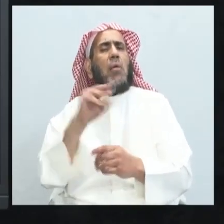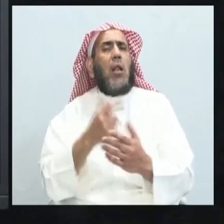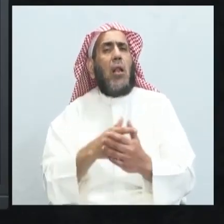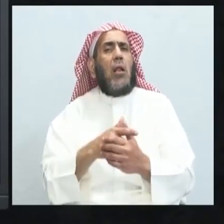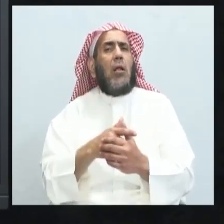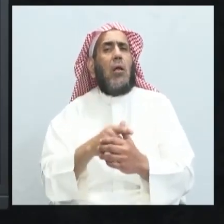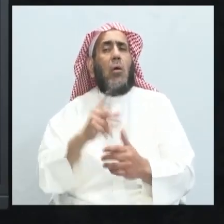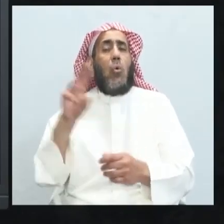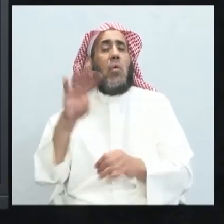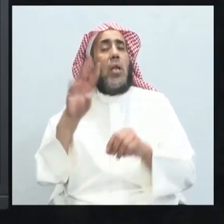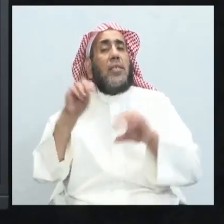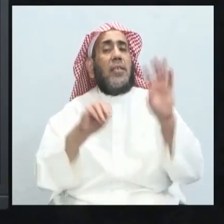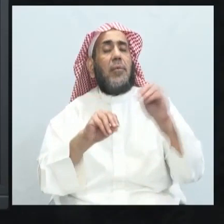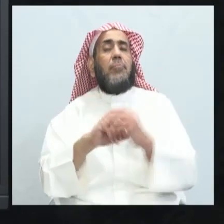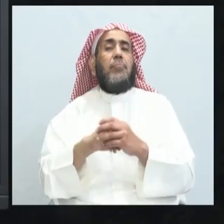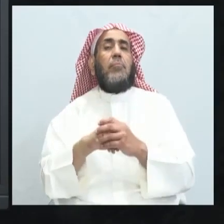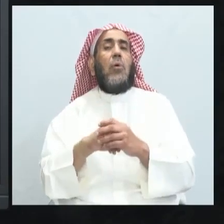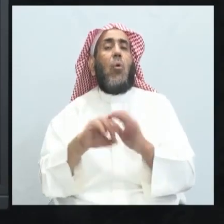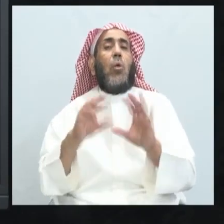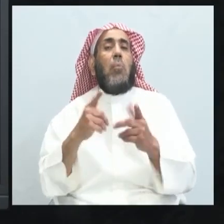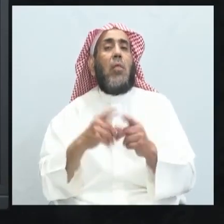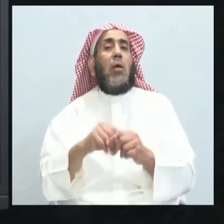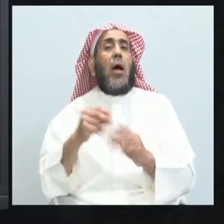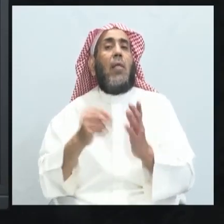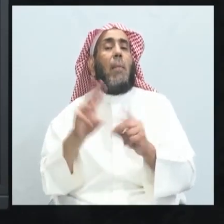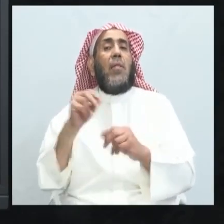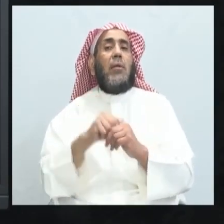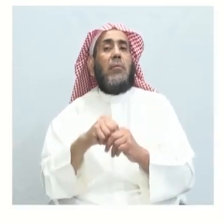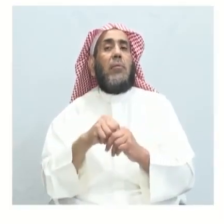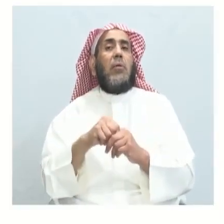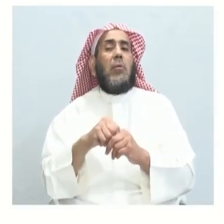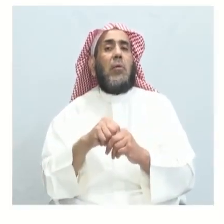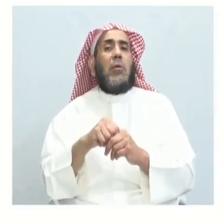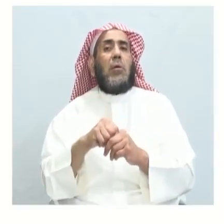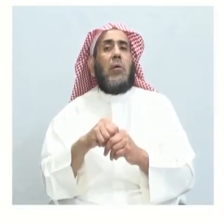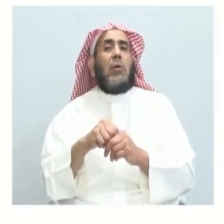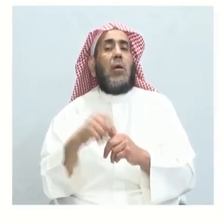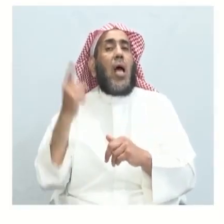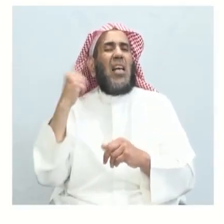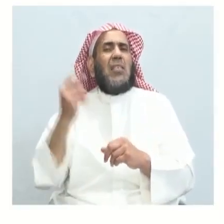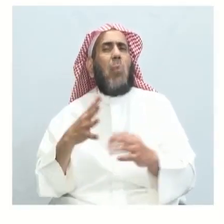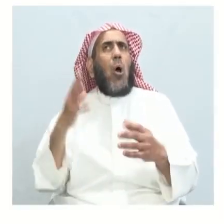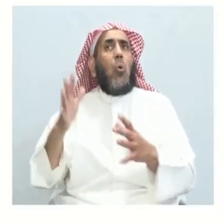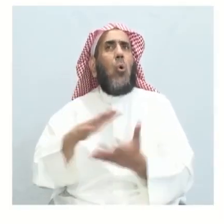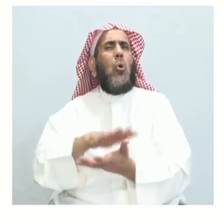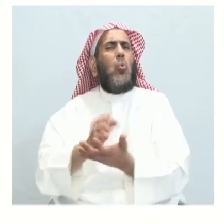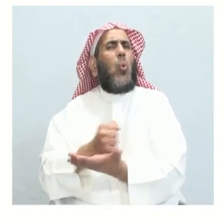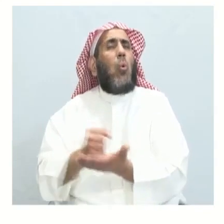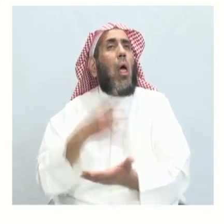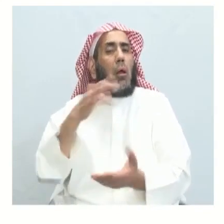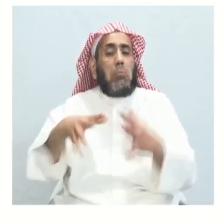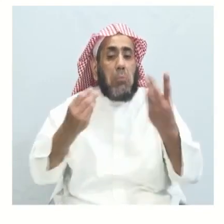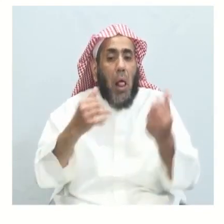له لكل مثل قصه وايضا لماذا يضرب هذا المثل او لمن يطلق طبعا اسمع جعجعه ولا ارى طحنا يقال لمن